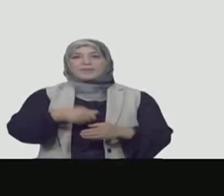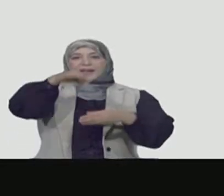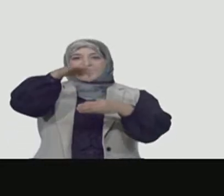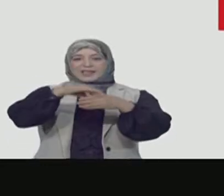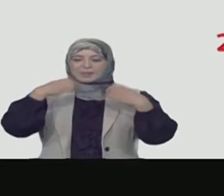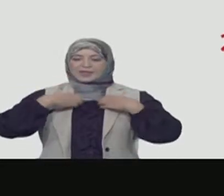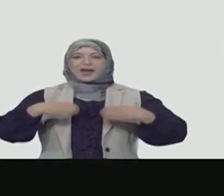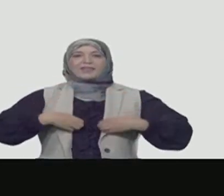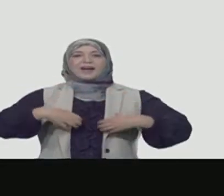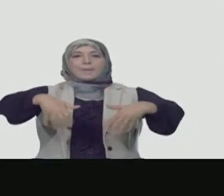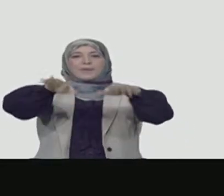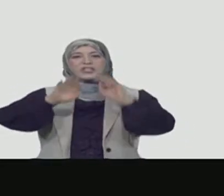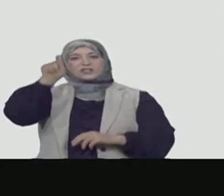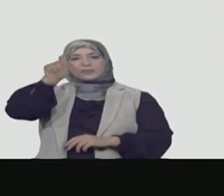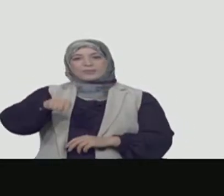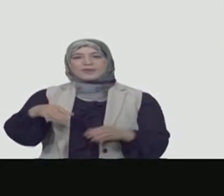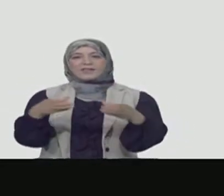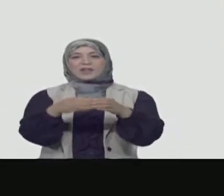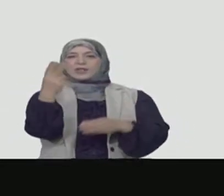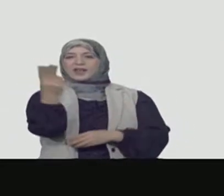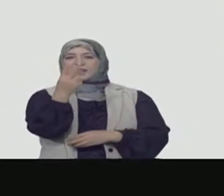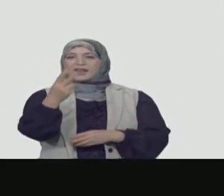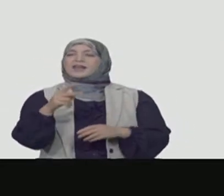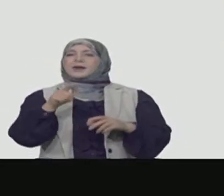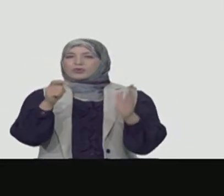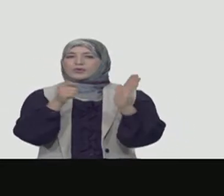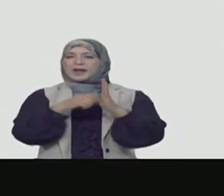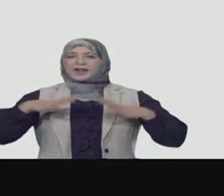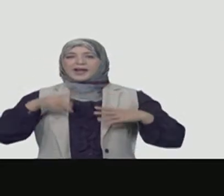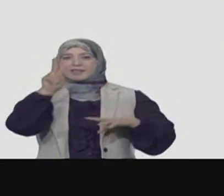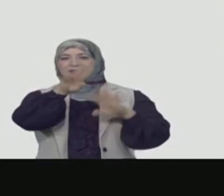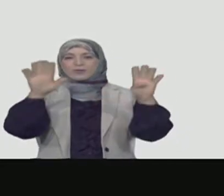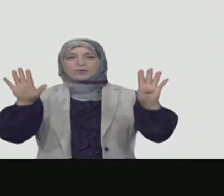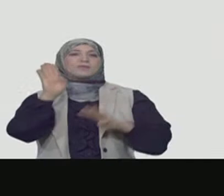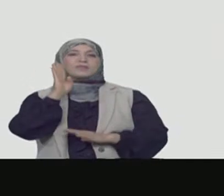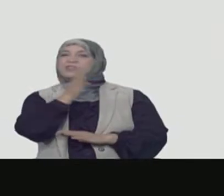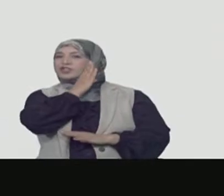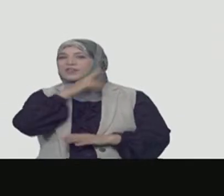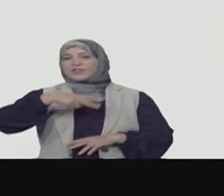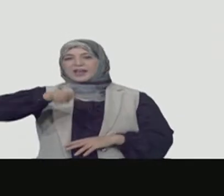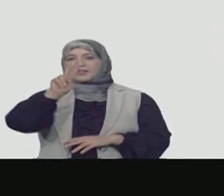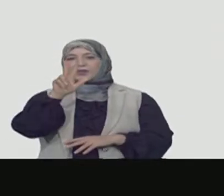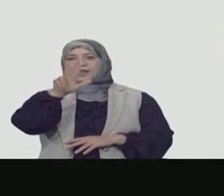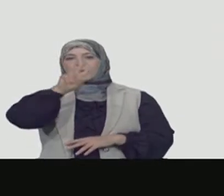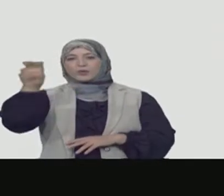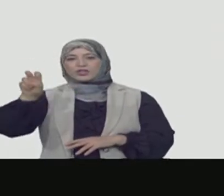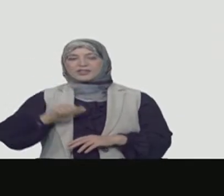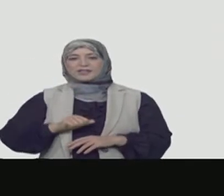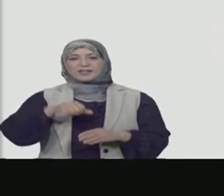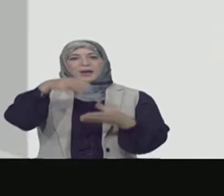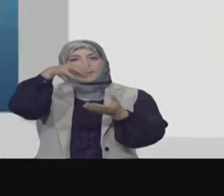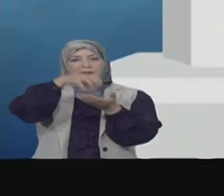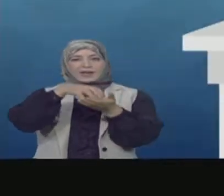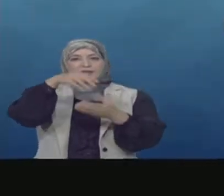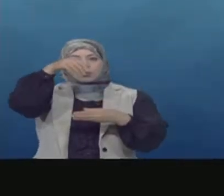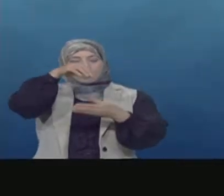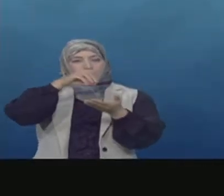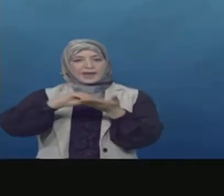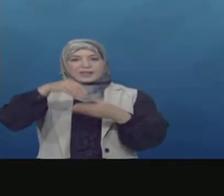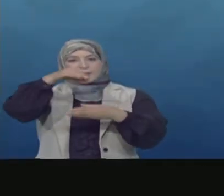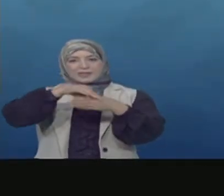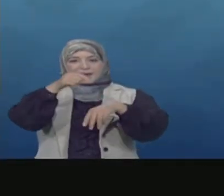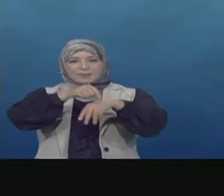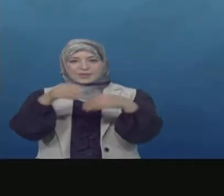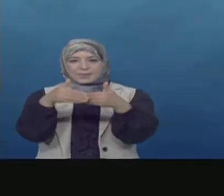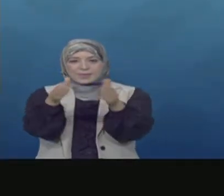انتخابات اعضاء مجلس نواب الشعب في دورتها الثانيه مش تكون هلا حتى 29 جانفي 2023 مراكز